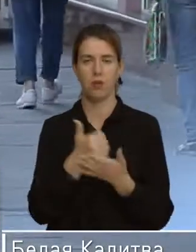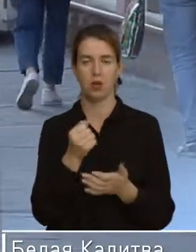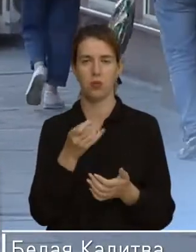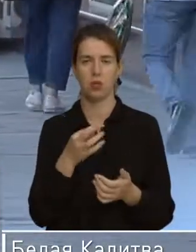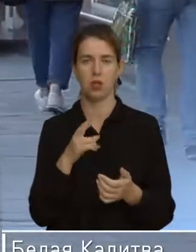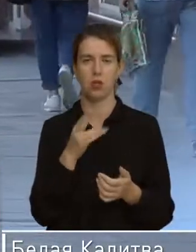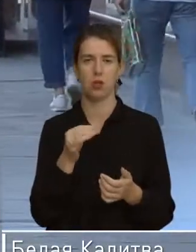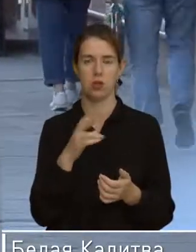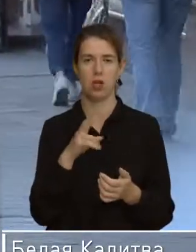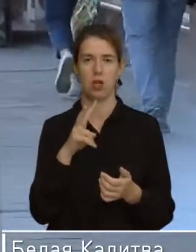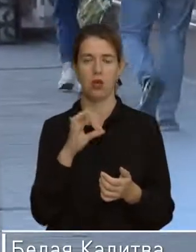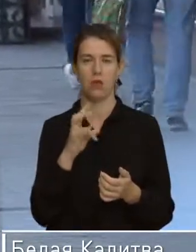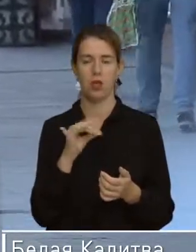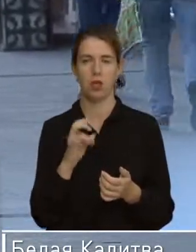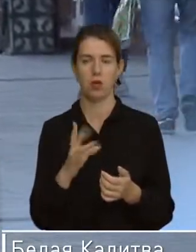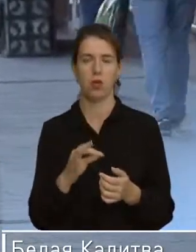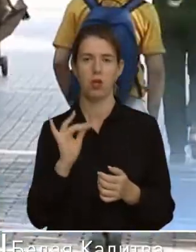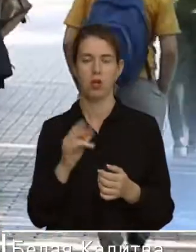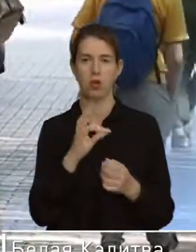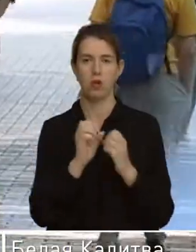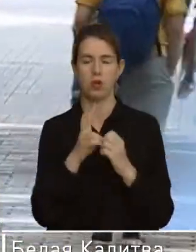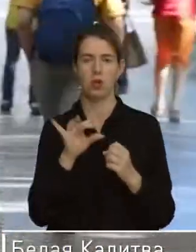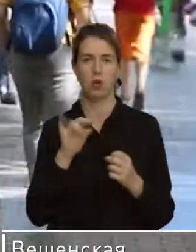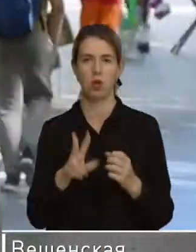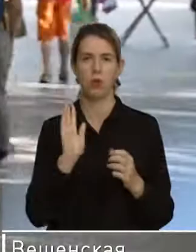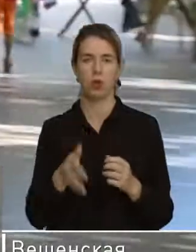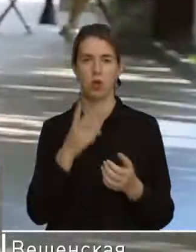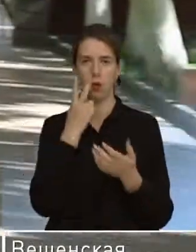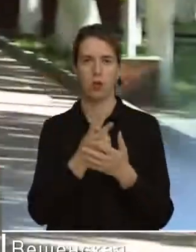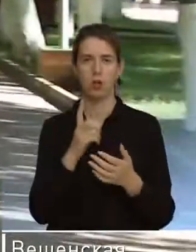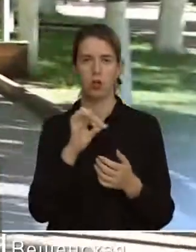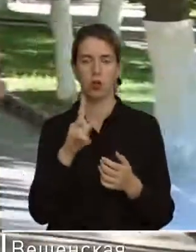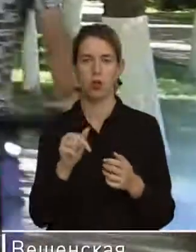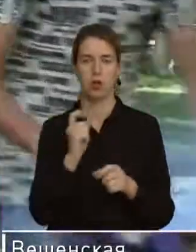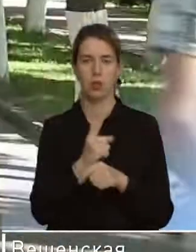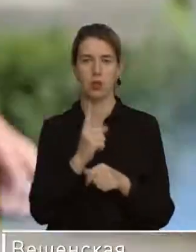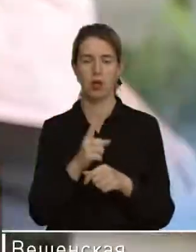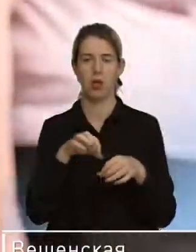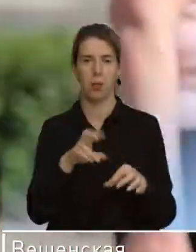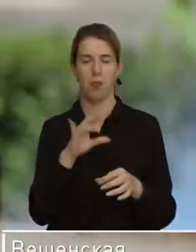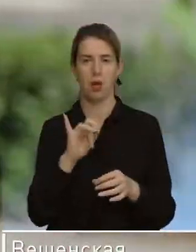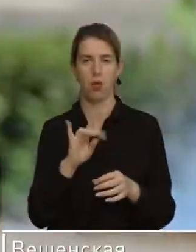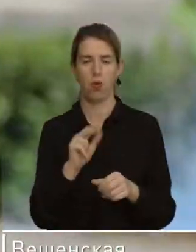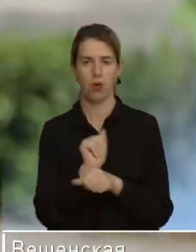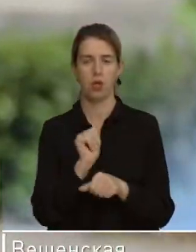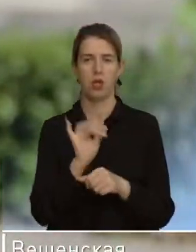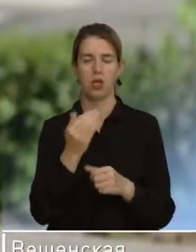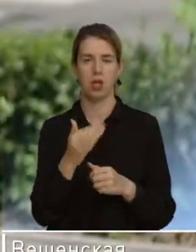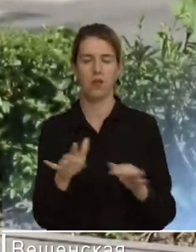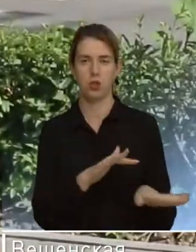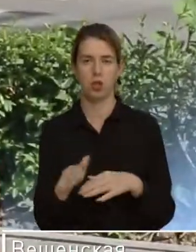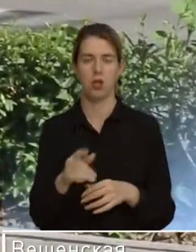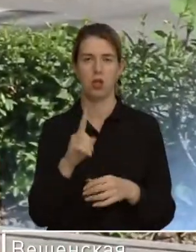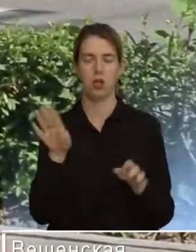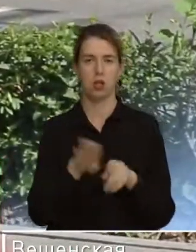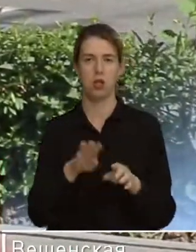администрации Донской столицы Алексей Логвиненко. До 12 июля будут определены зоны запрета парковки электросамокатов и их движения,